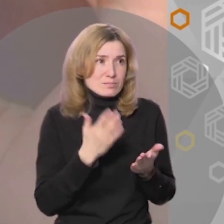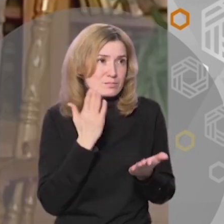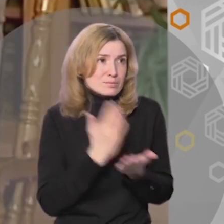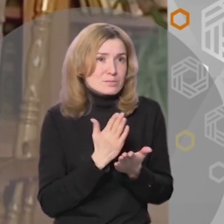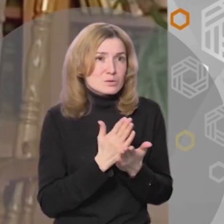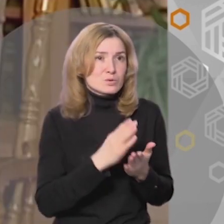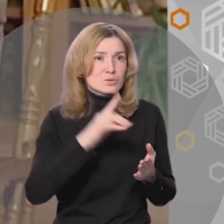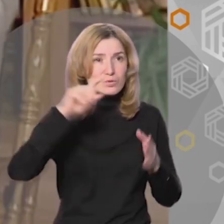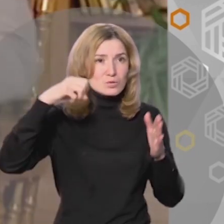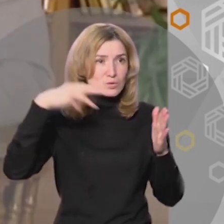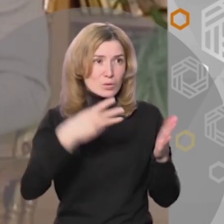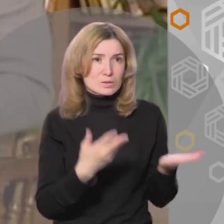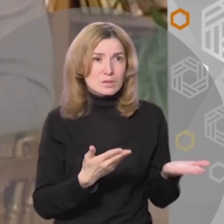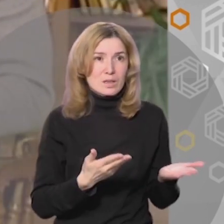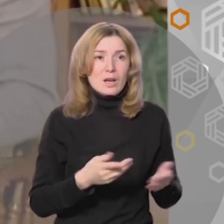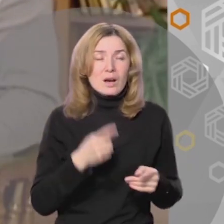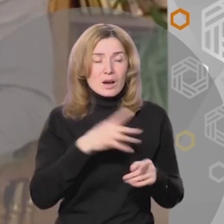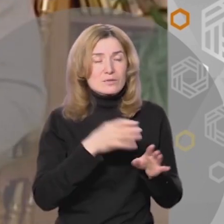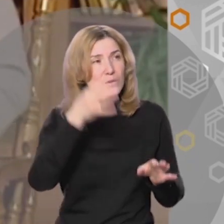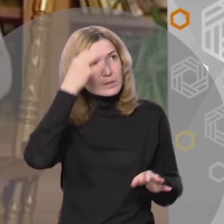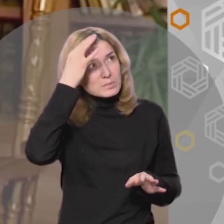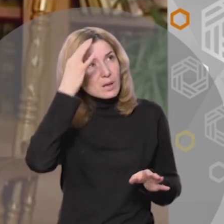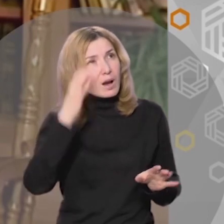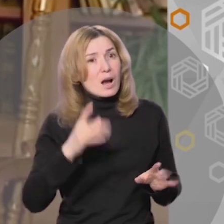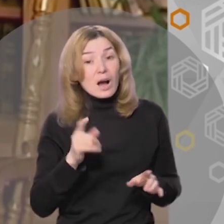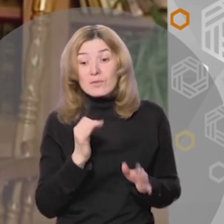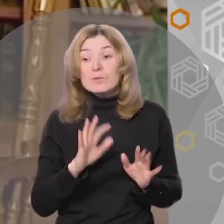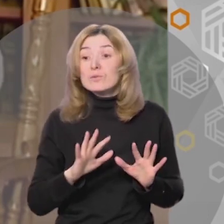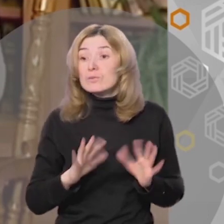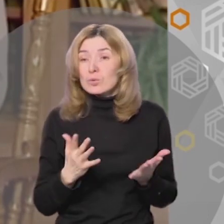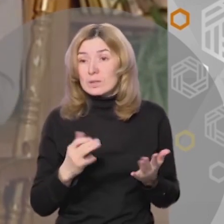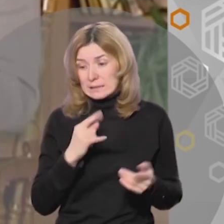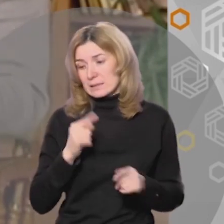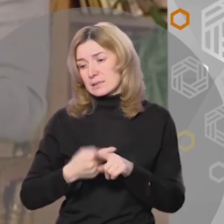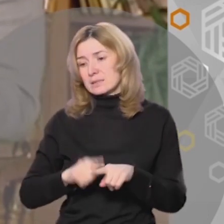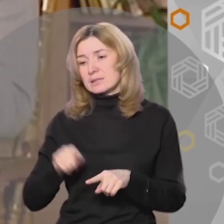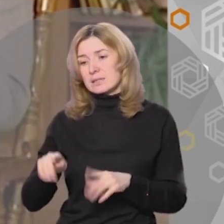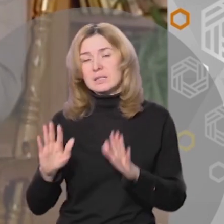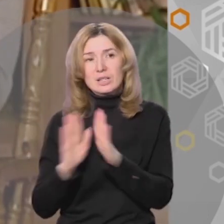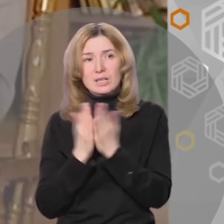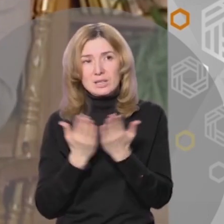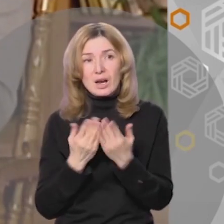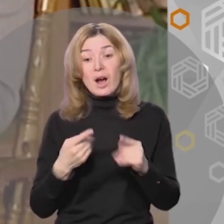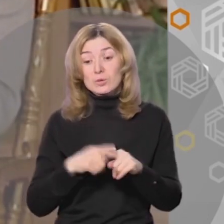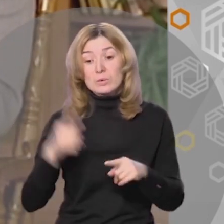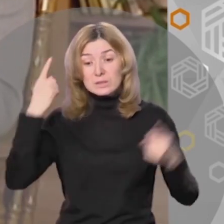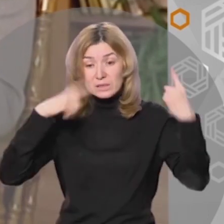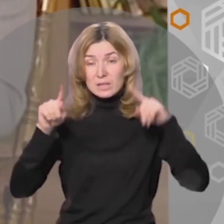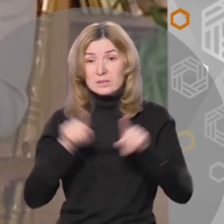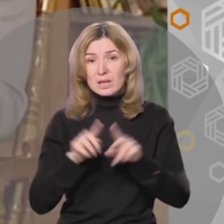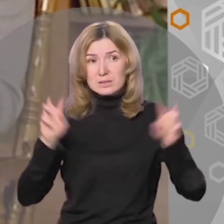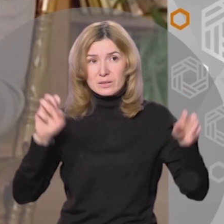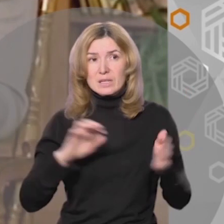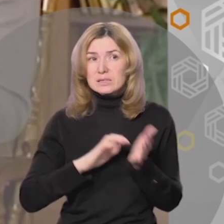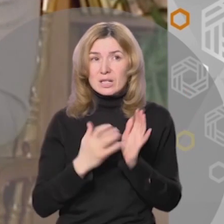солнечным. Что-то я увлекся воспоминаниями. А все из-за вот этой книги. Есть в ней одна сказка, которая так и называется